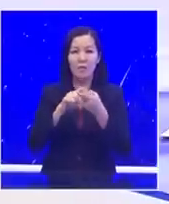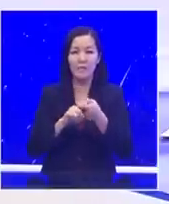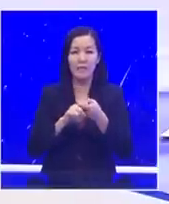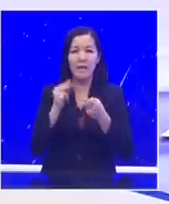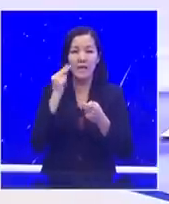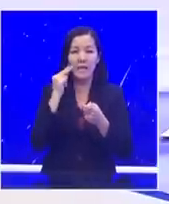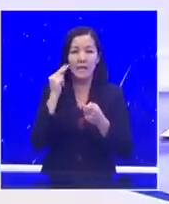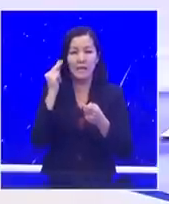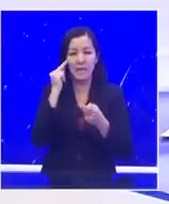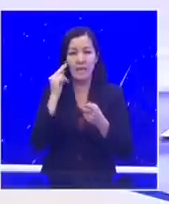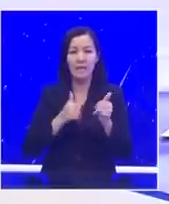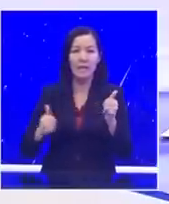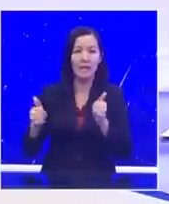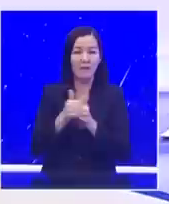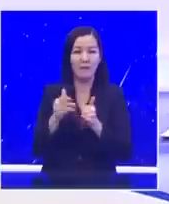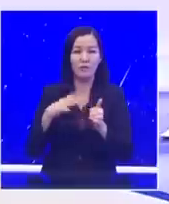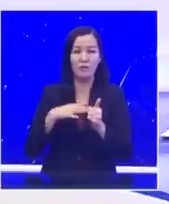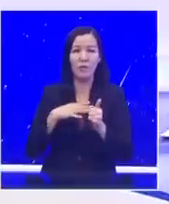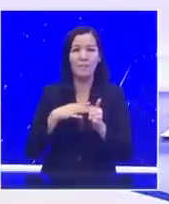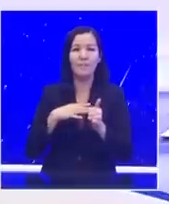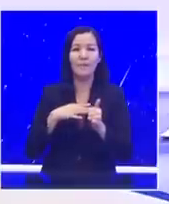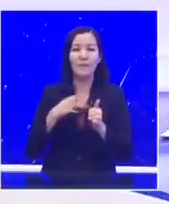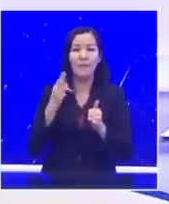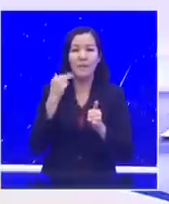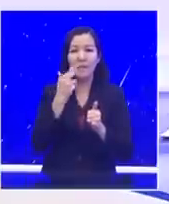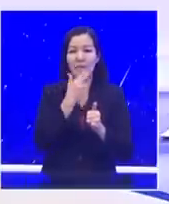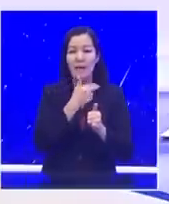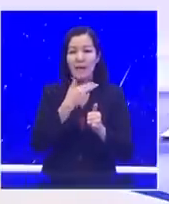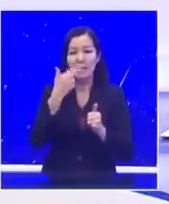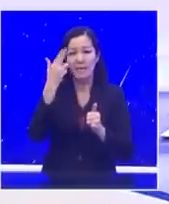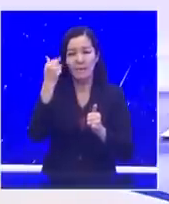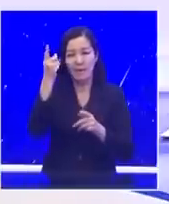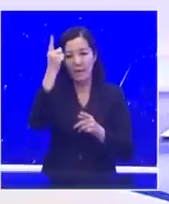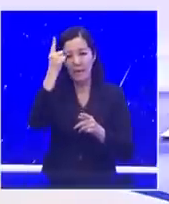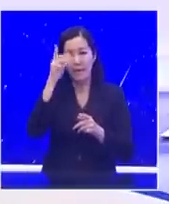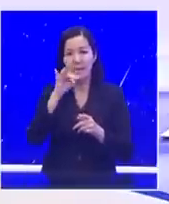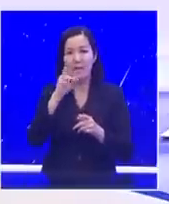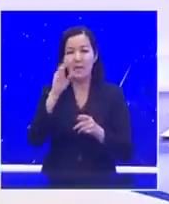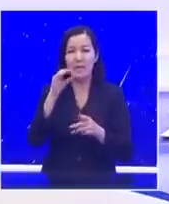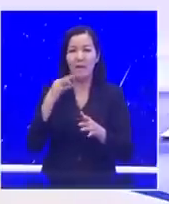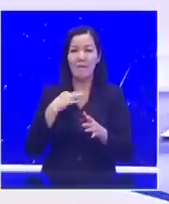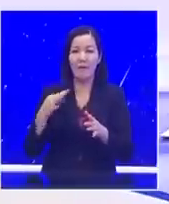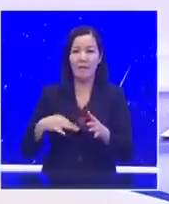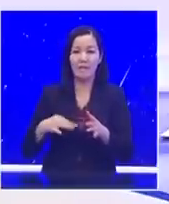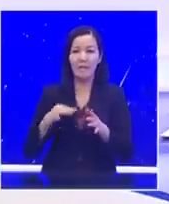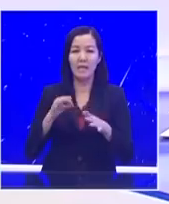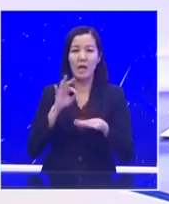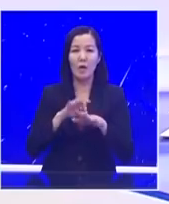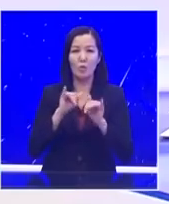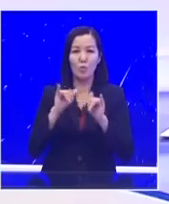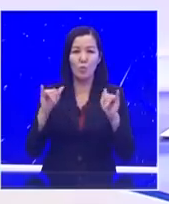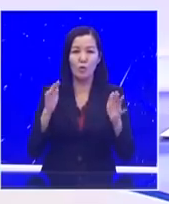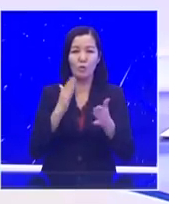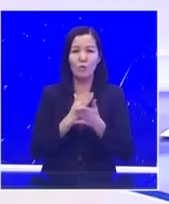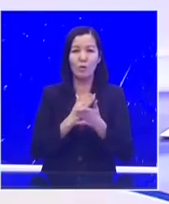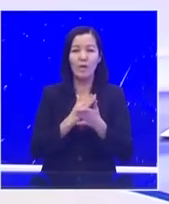саны Қытайдағыдан асып түсті. Аспанасты елі Италия, Испания, Германия, Иран мен Францияда да ауру өршіп тұр.